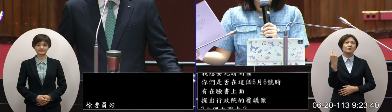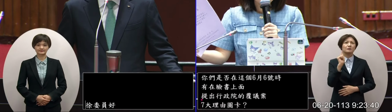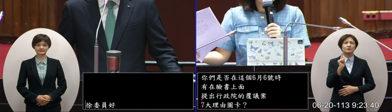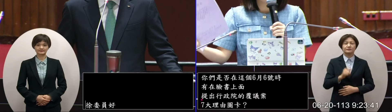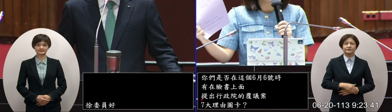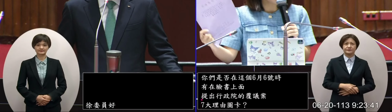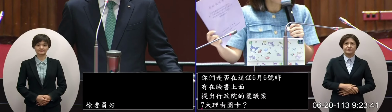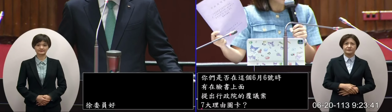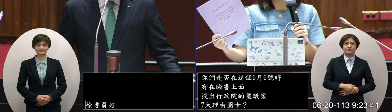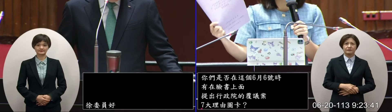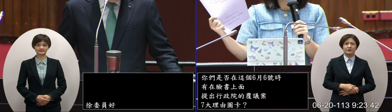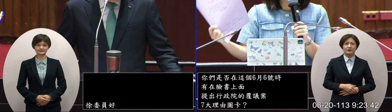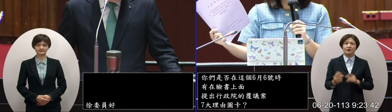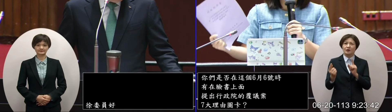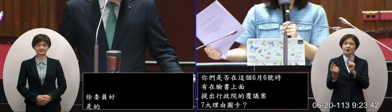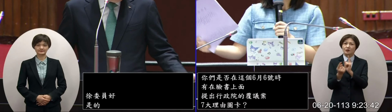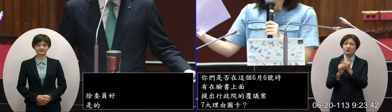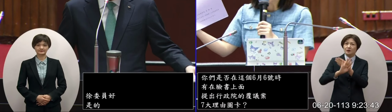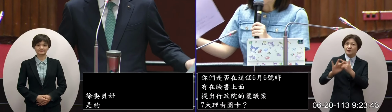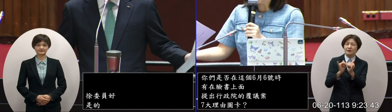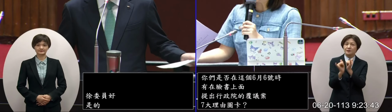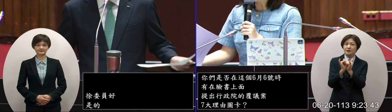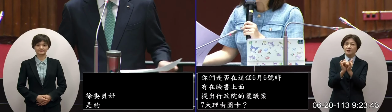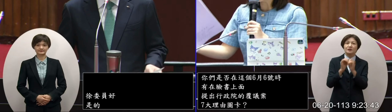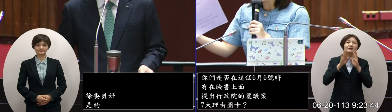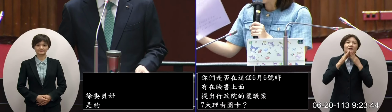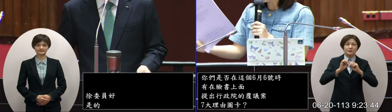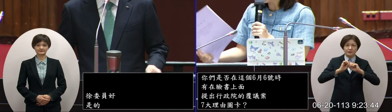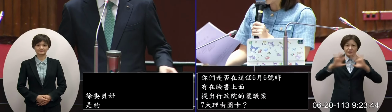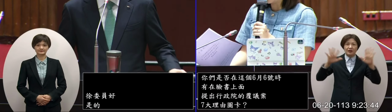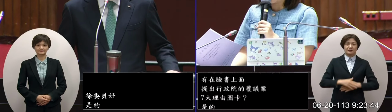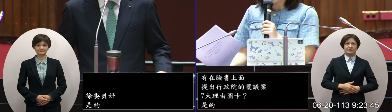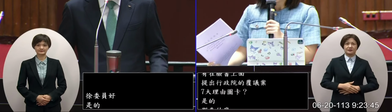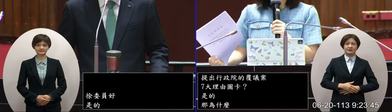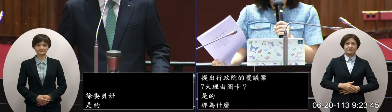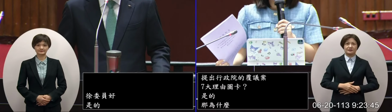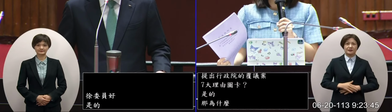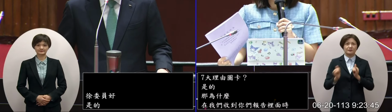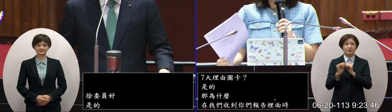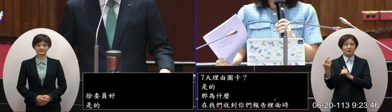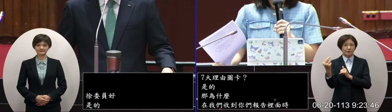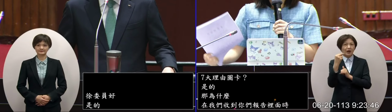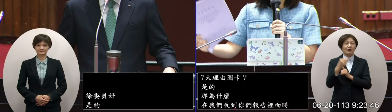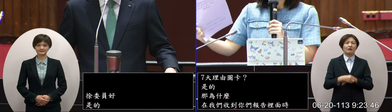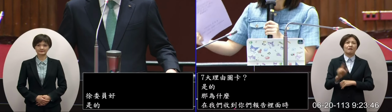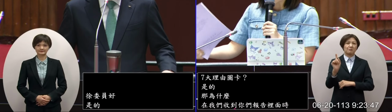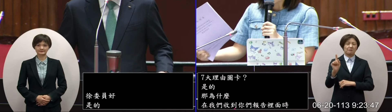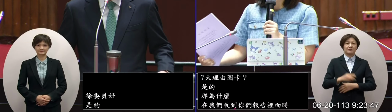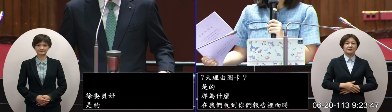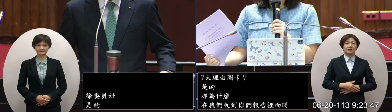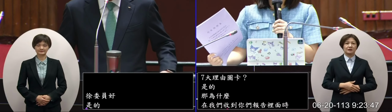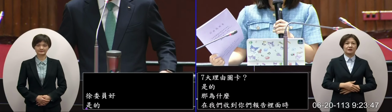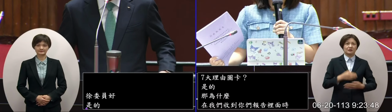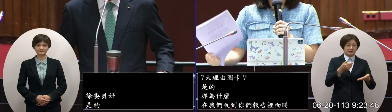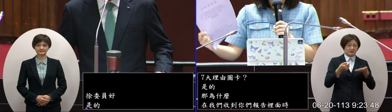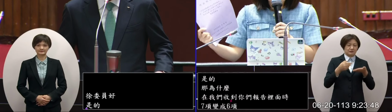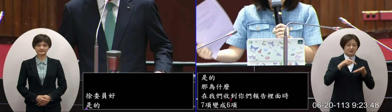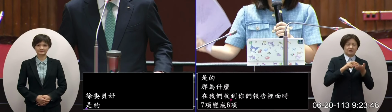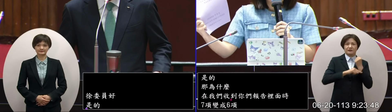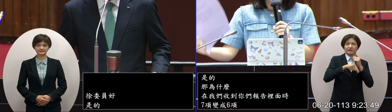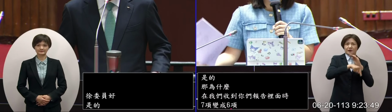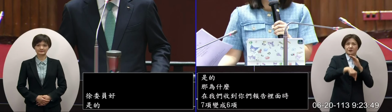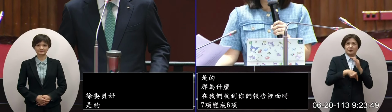因？为什么对外所公开在脸书上给大众看的是一个版本，但是给立法委员看